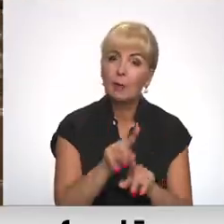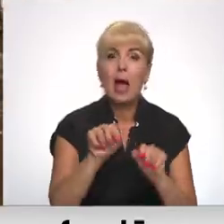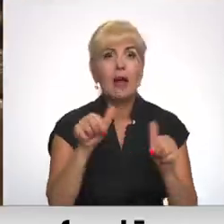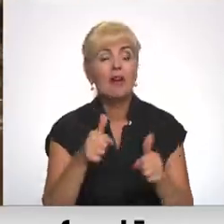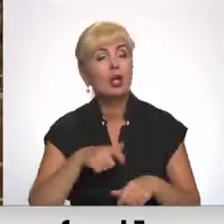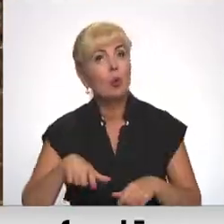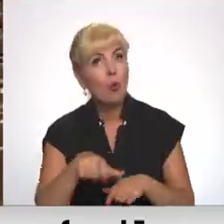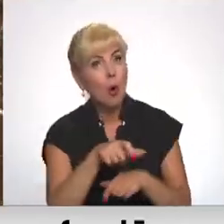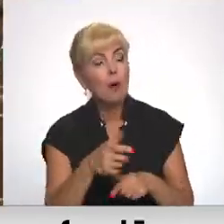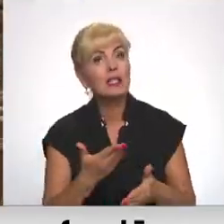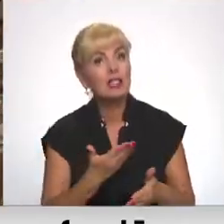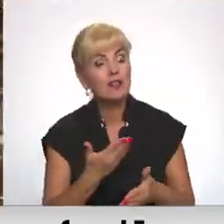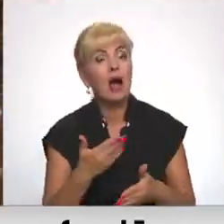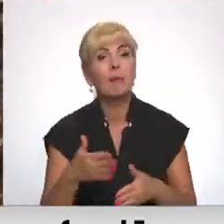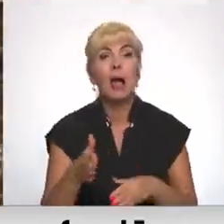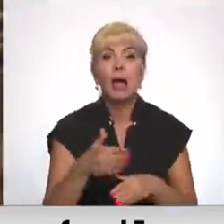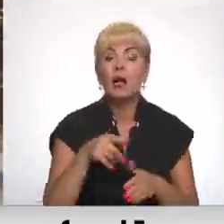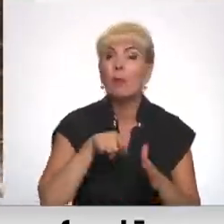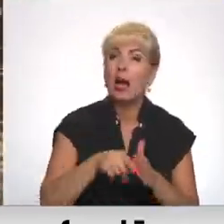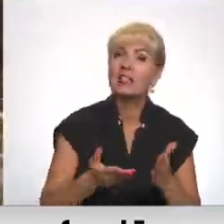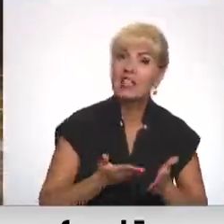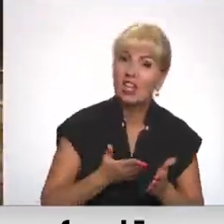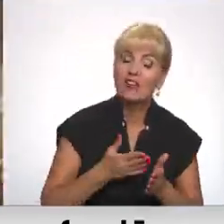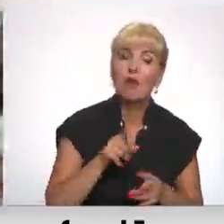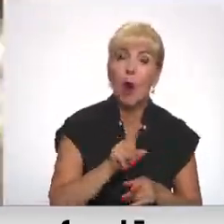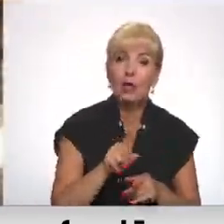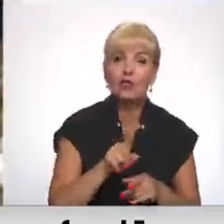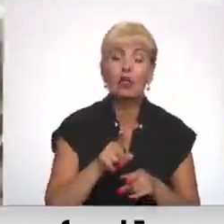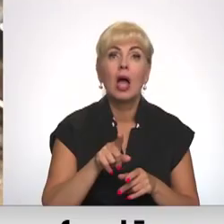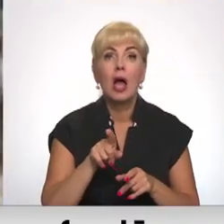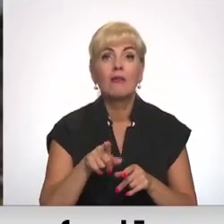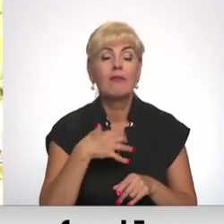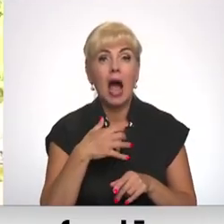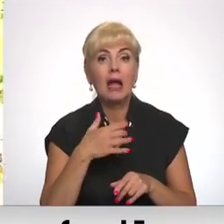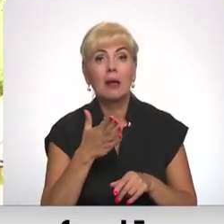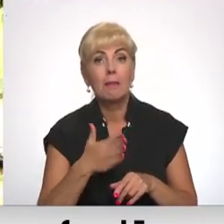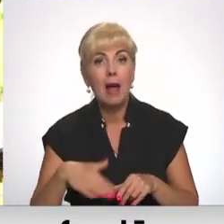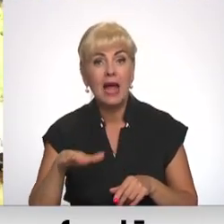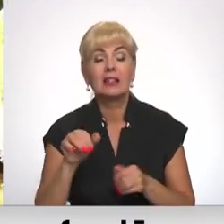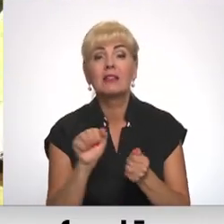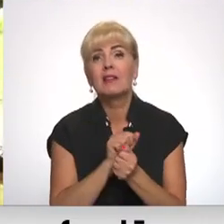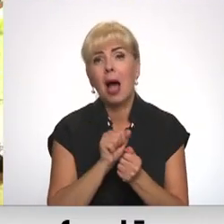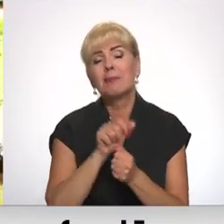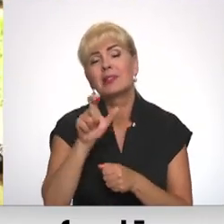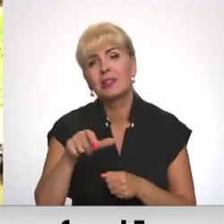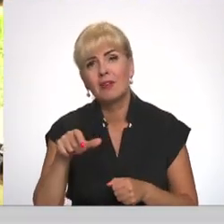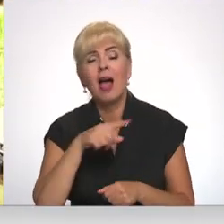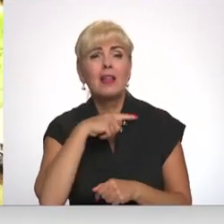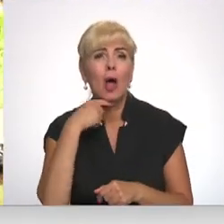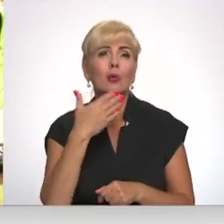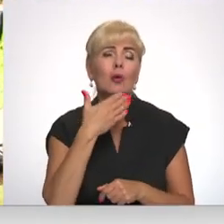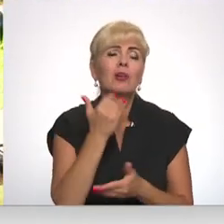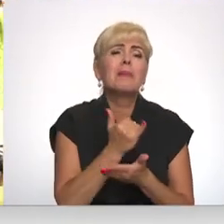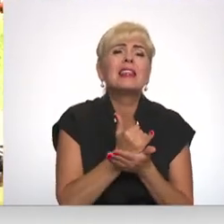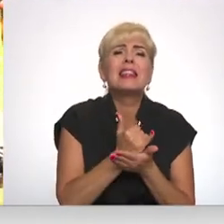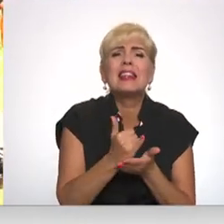gan upei, gan dzīvajām radībām tajās nepieciešamās atstraumas un bedres. Dabā cilvēks, protams, daudz ko grib sterilu,